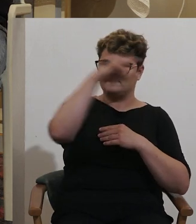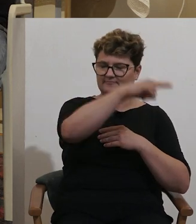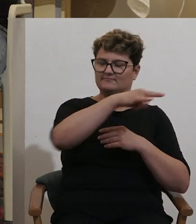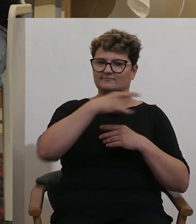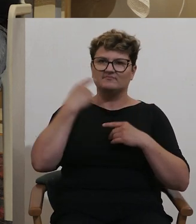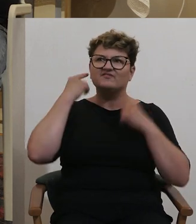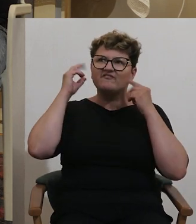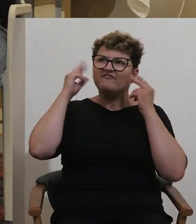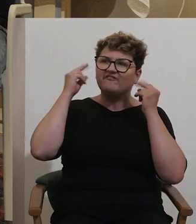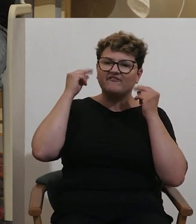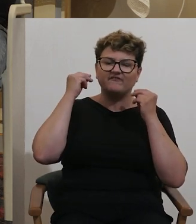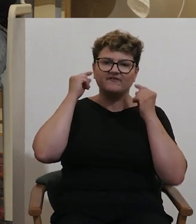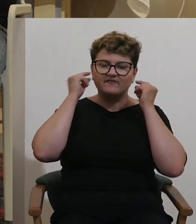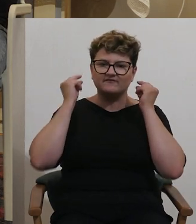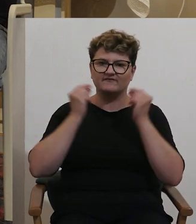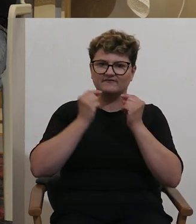w słuchawkach